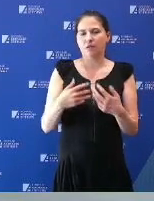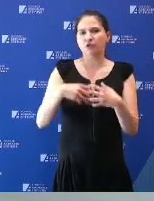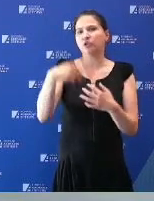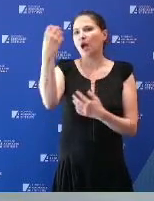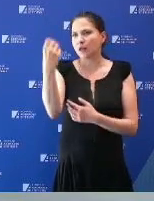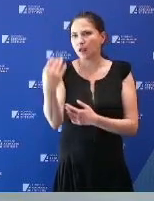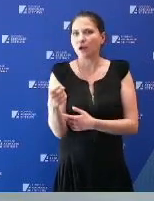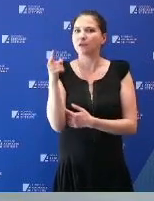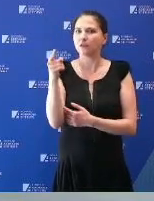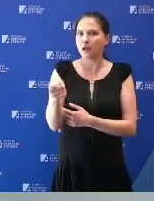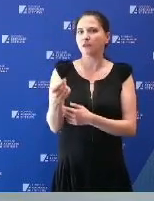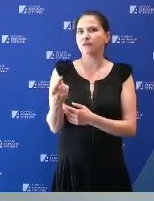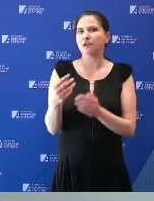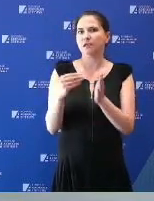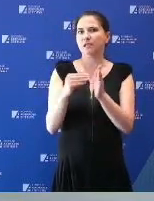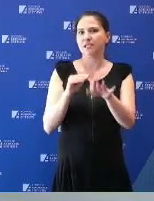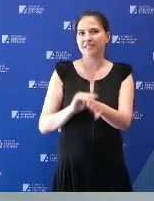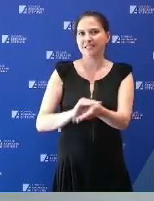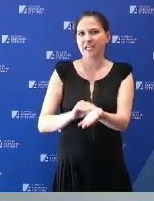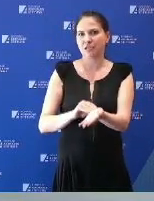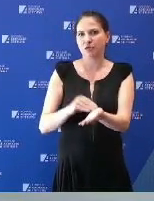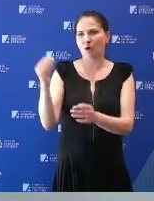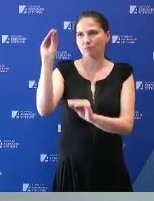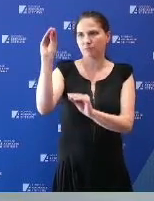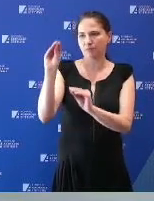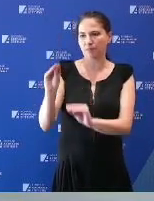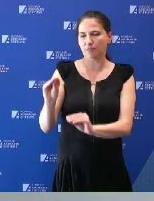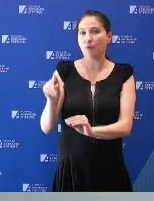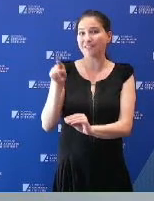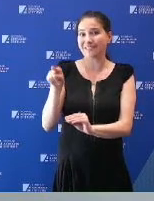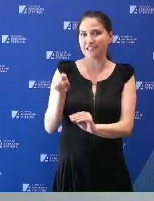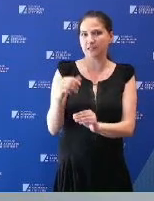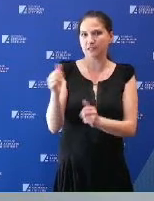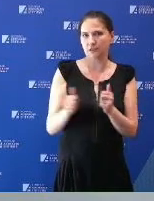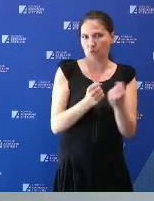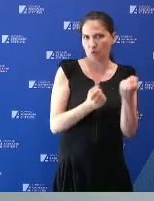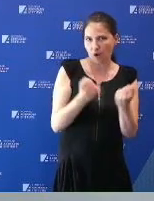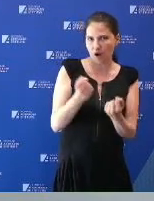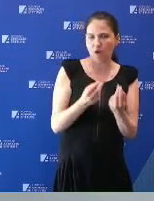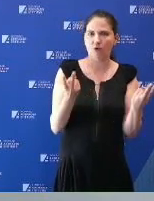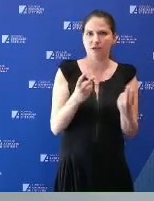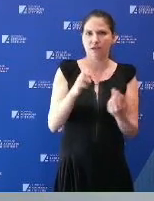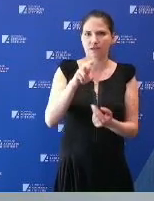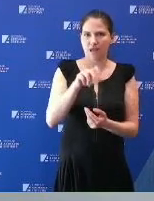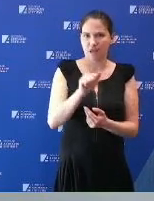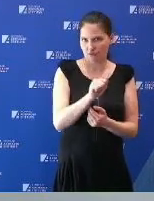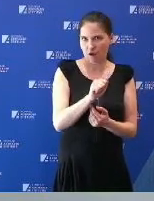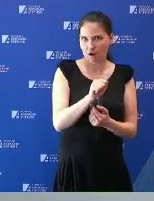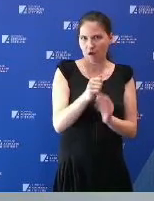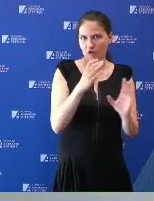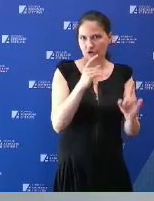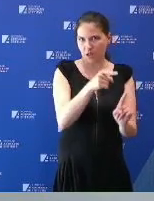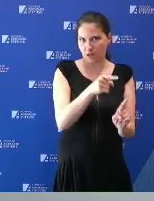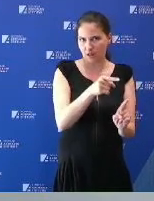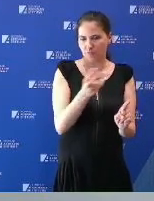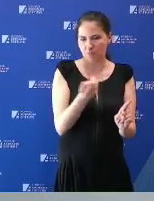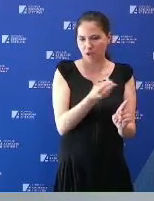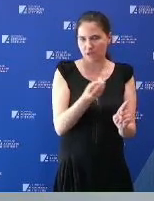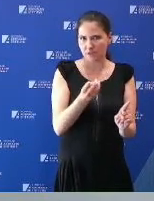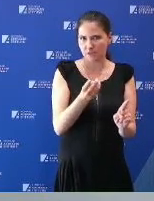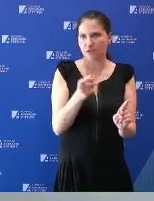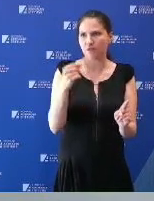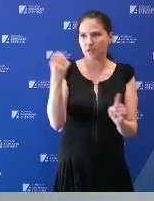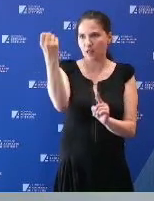mit Sensorik. Und das Fahrzeug, hier das KUKA oder auch das EFA-Shuttle, das